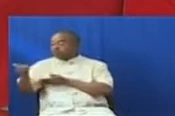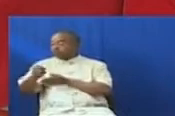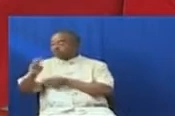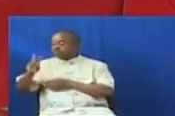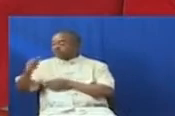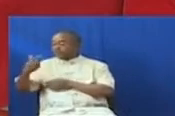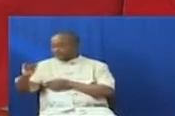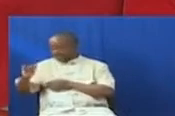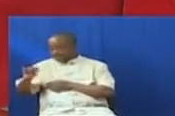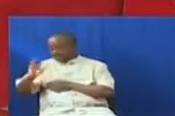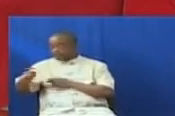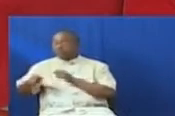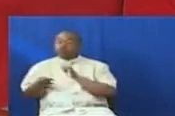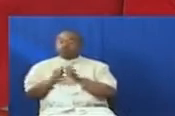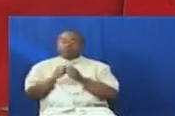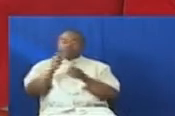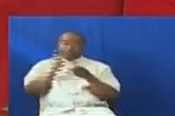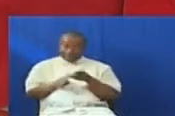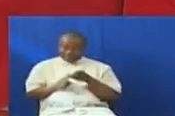Mheshimiwa Naibu Spika,